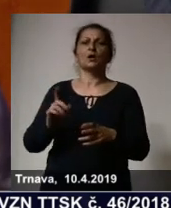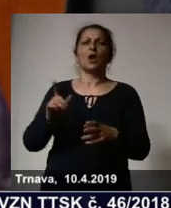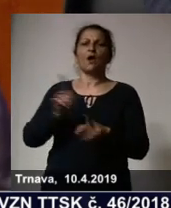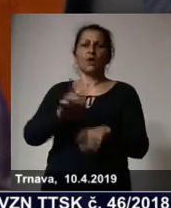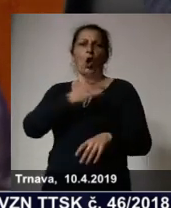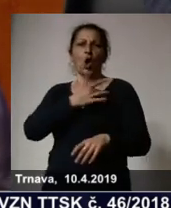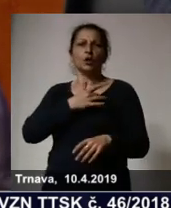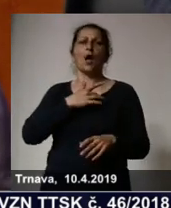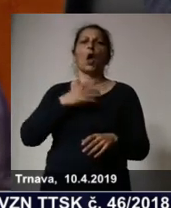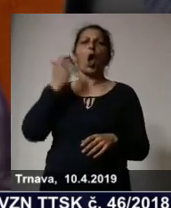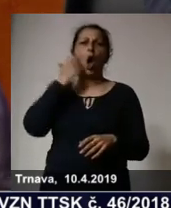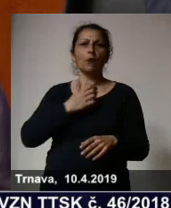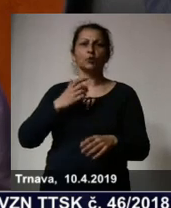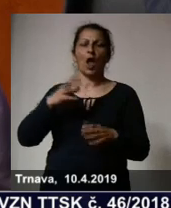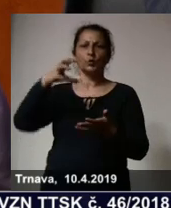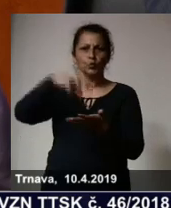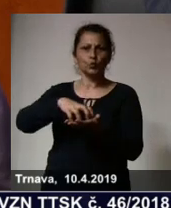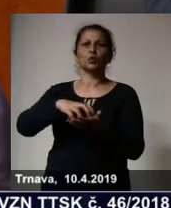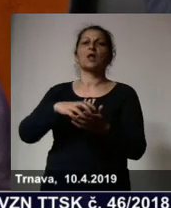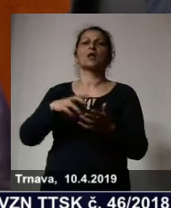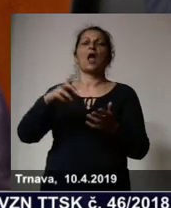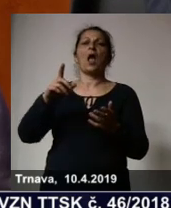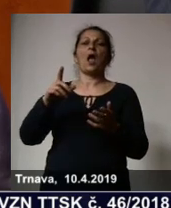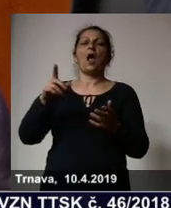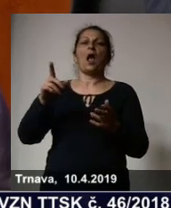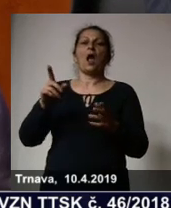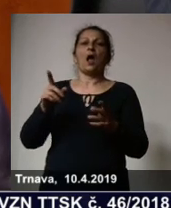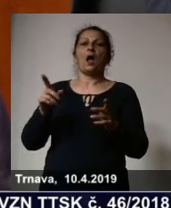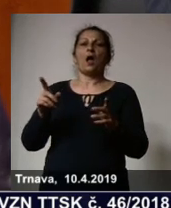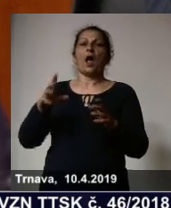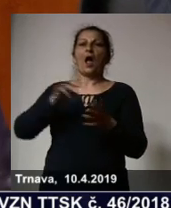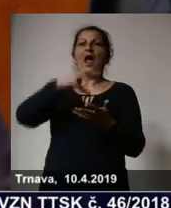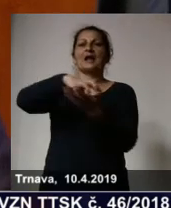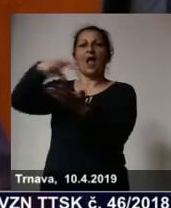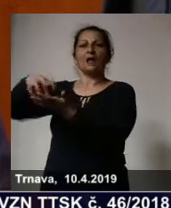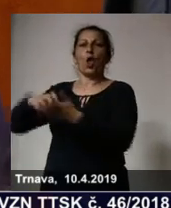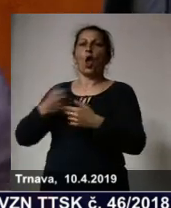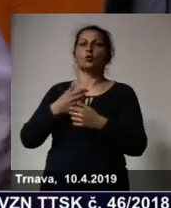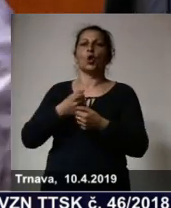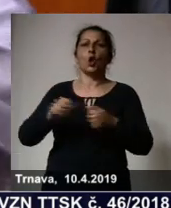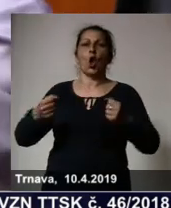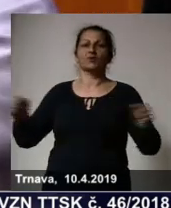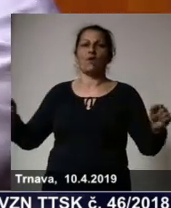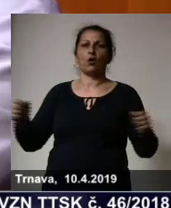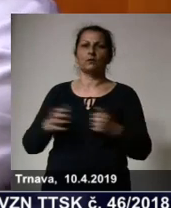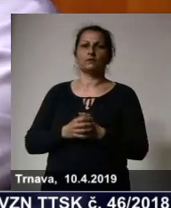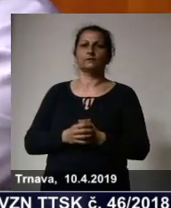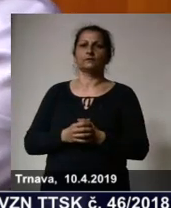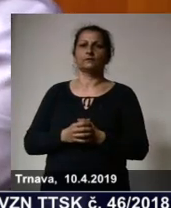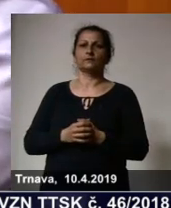občianske združenia, neziskové organizácie a nadácie zriadené za účelom regionálneho rozvoja. Ďakujem.